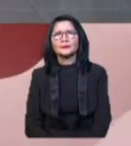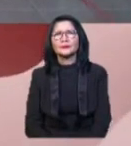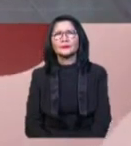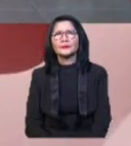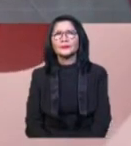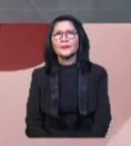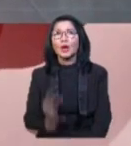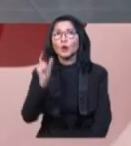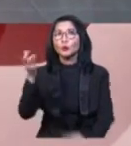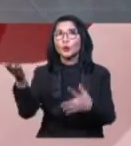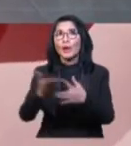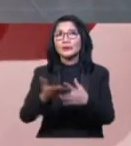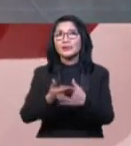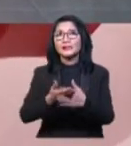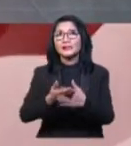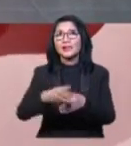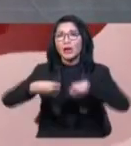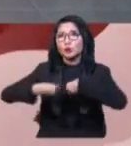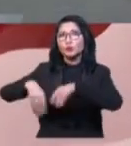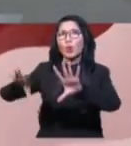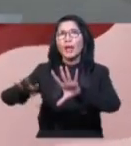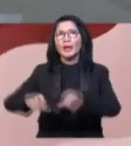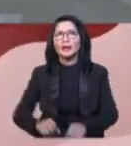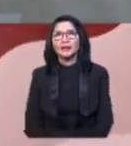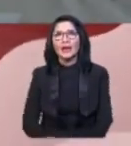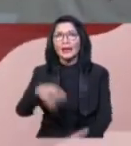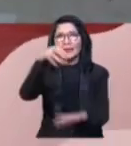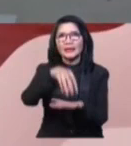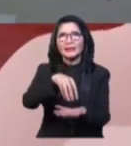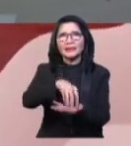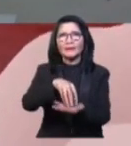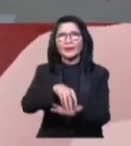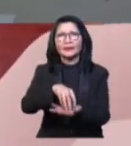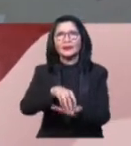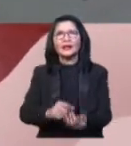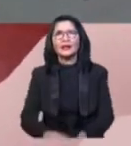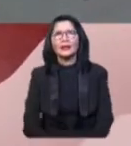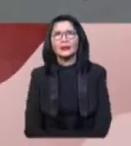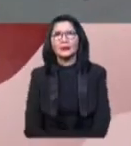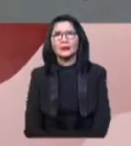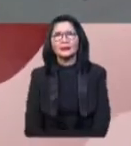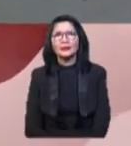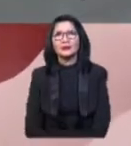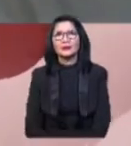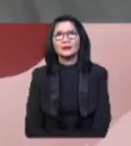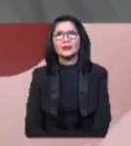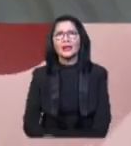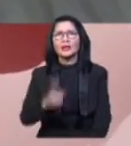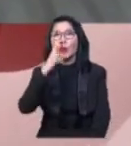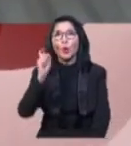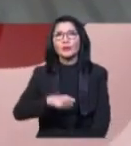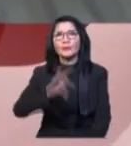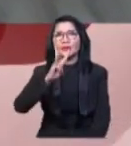untuk akses pemasarannya, yaitu untuk lokasi usaha di ruang-ruang publik, akan